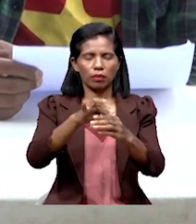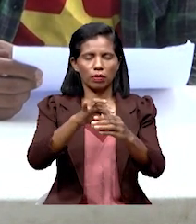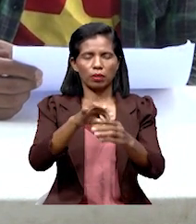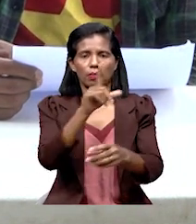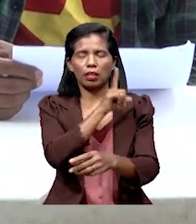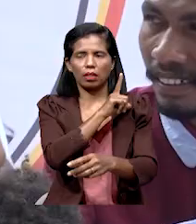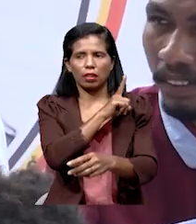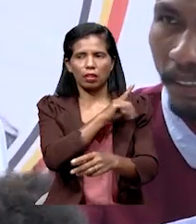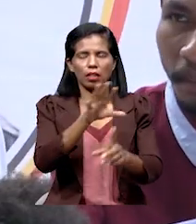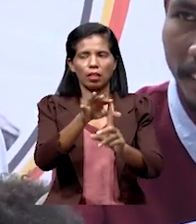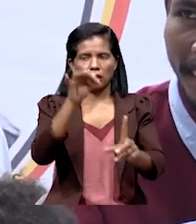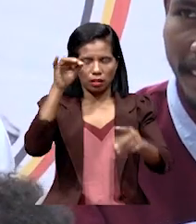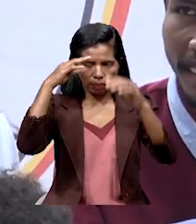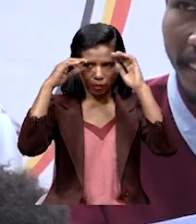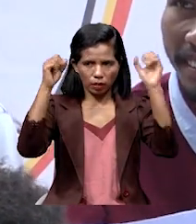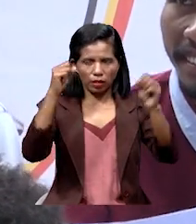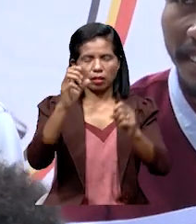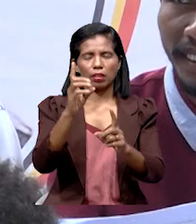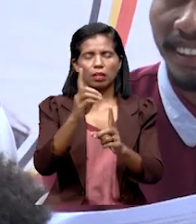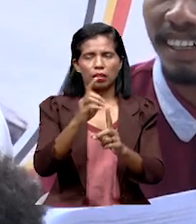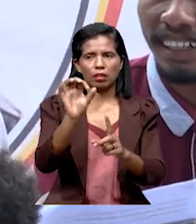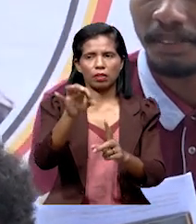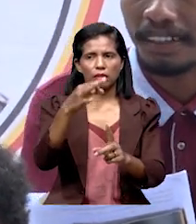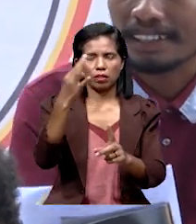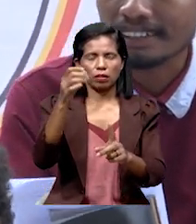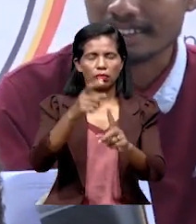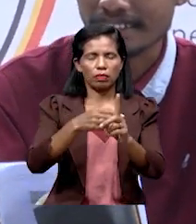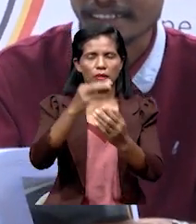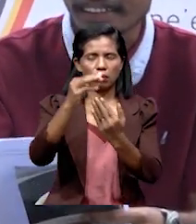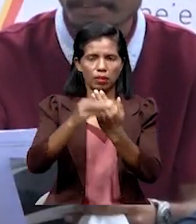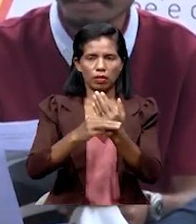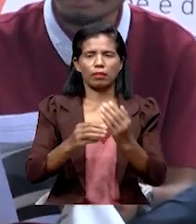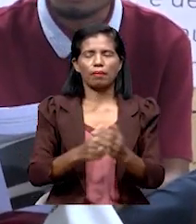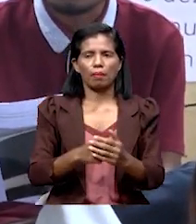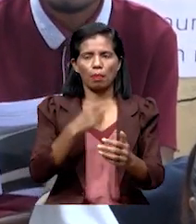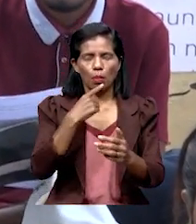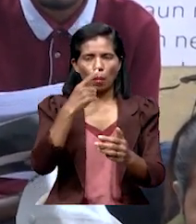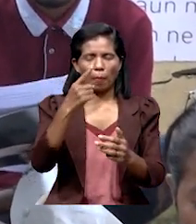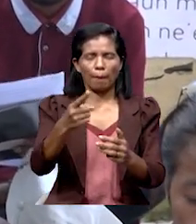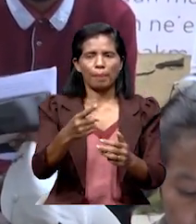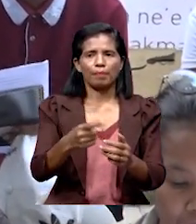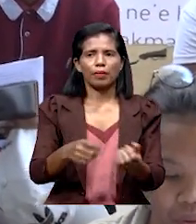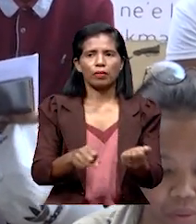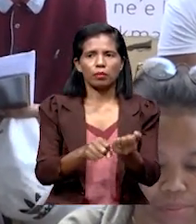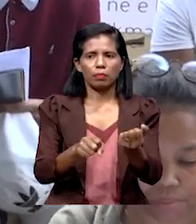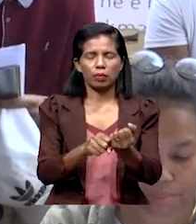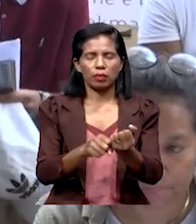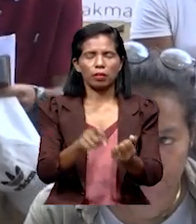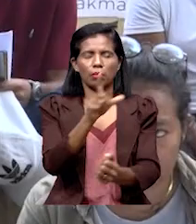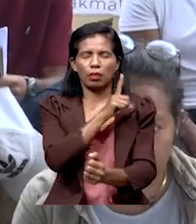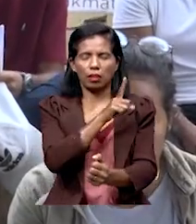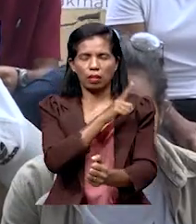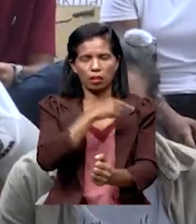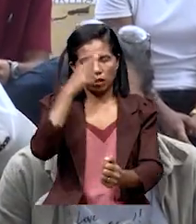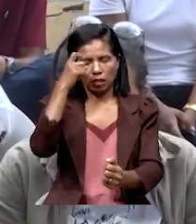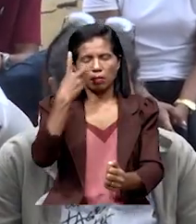timur, ia elisang presidensial, ia lorong sanur esensia fulan marsune. Razang Movimento Juventude Estudante fo apoyu ba tenenti jenderal lere anan timur,